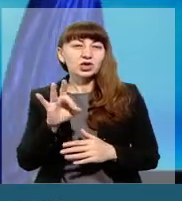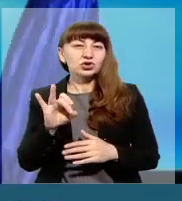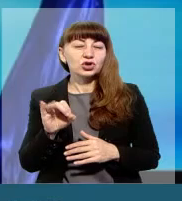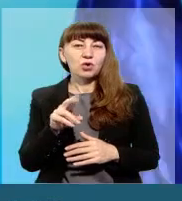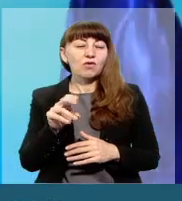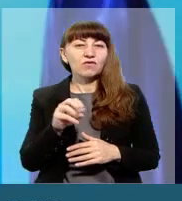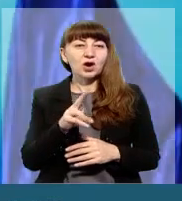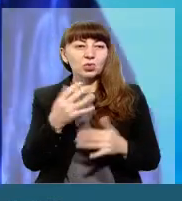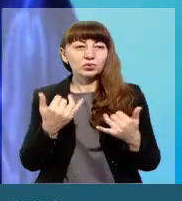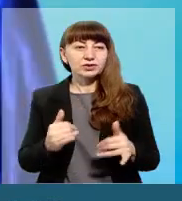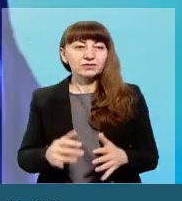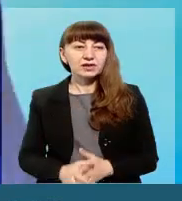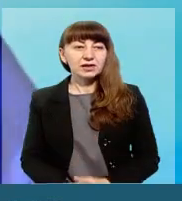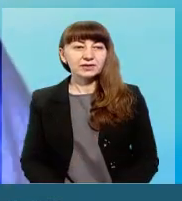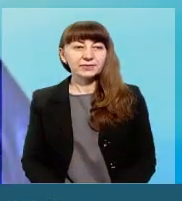заворожили публику.